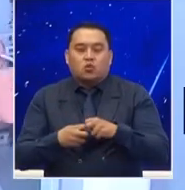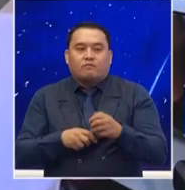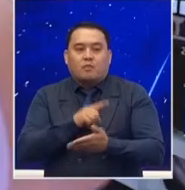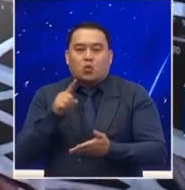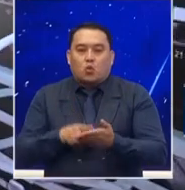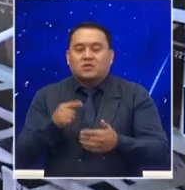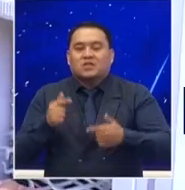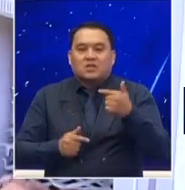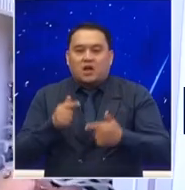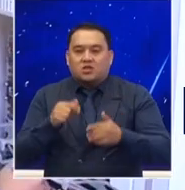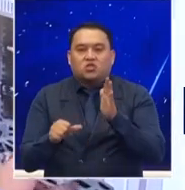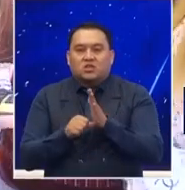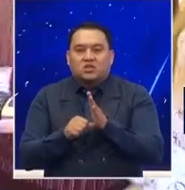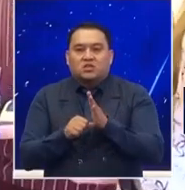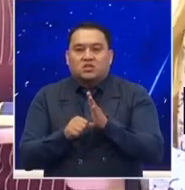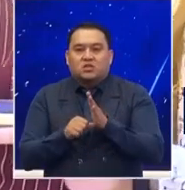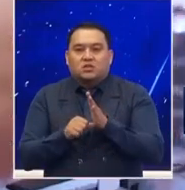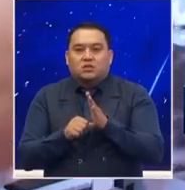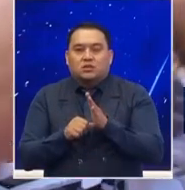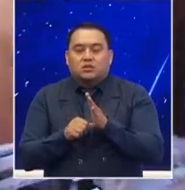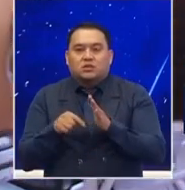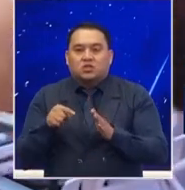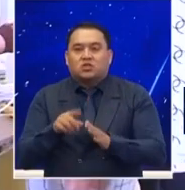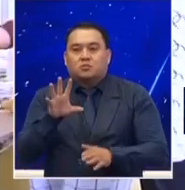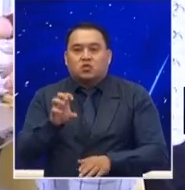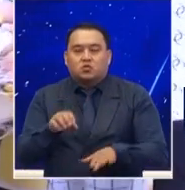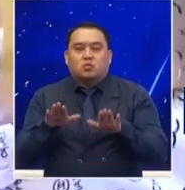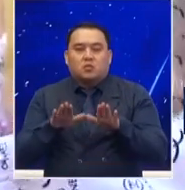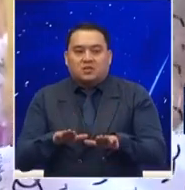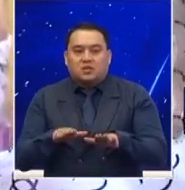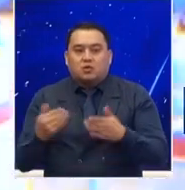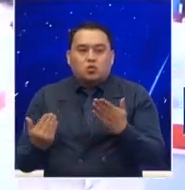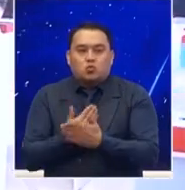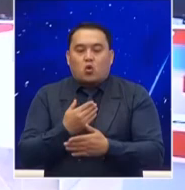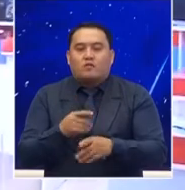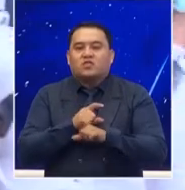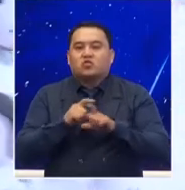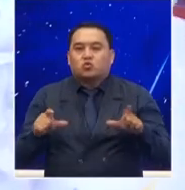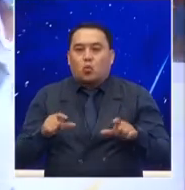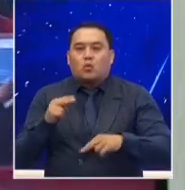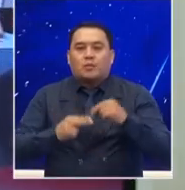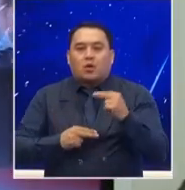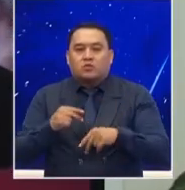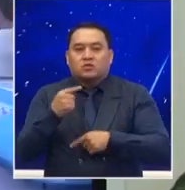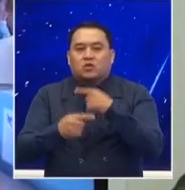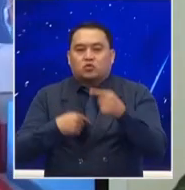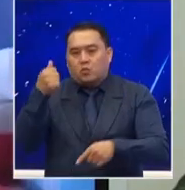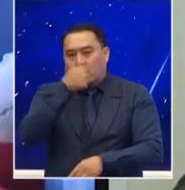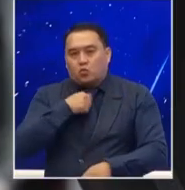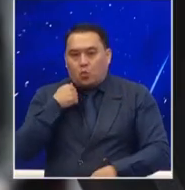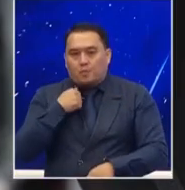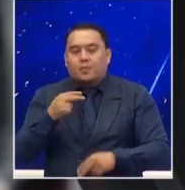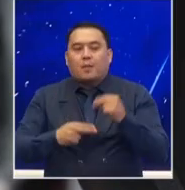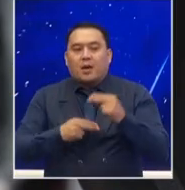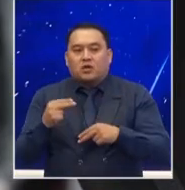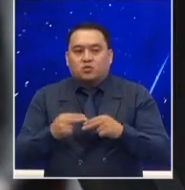проведения тендеров. 6 по 1500 мест новых школ будет построено в следующий год.